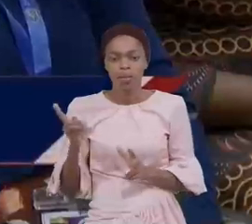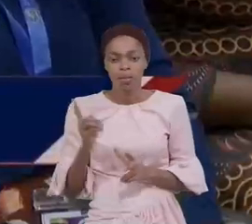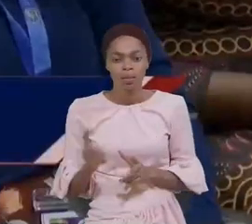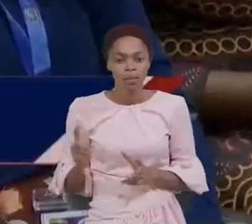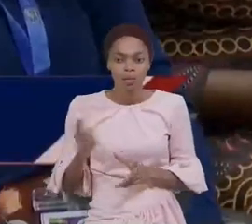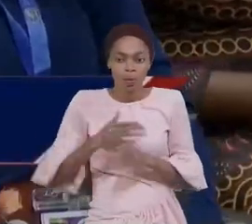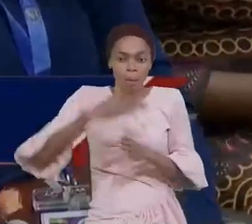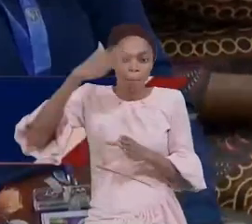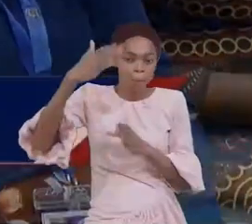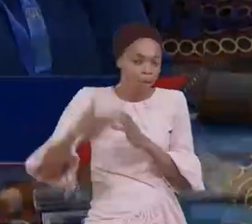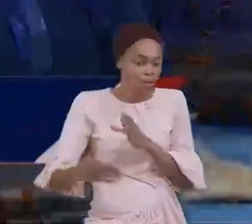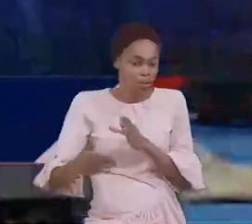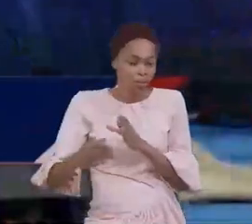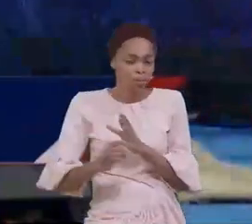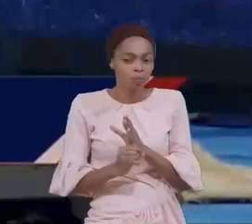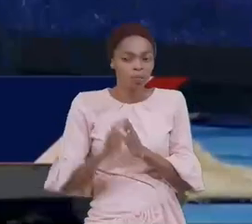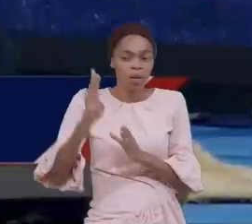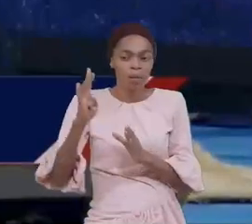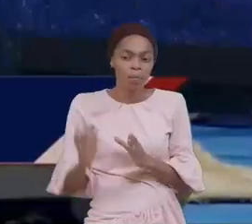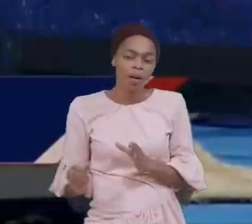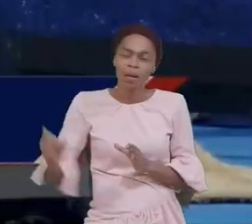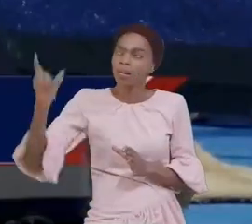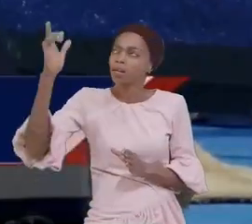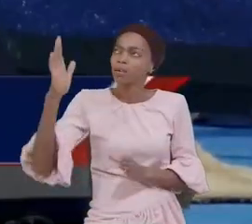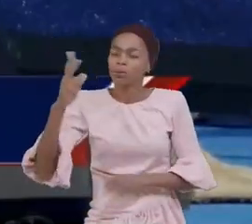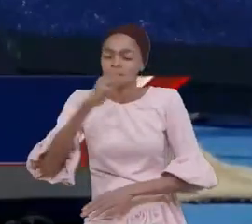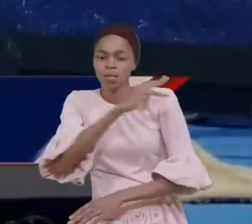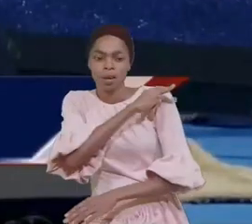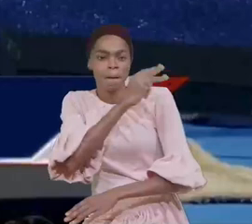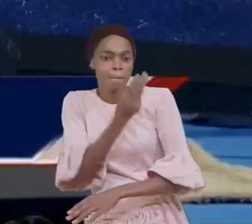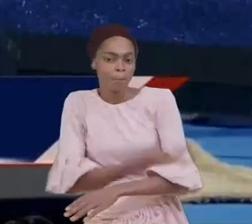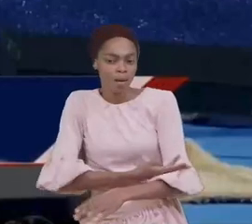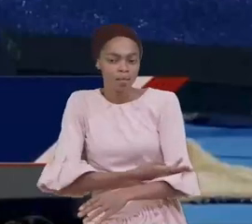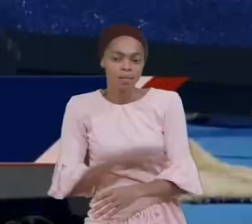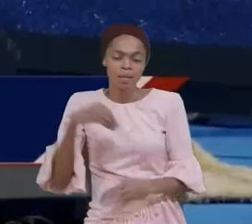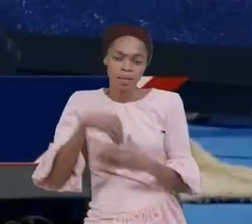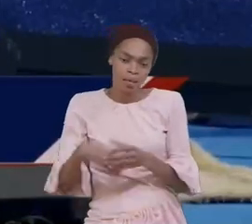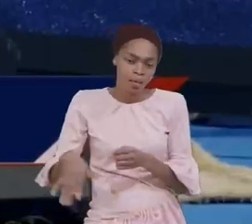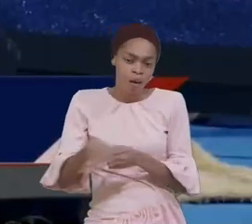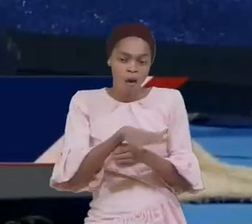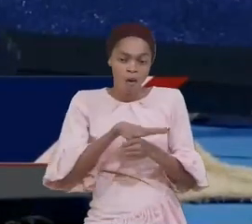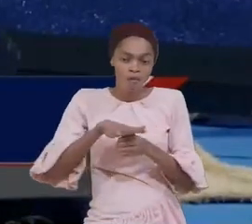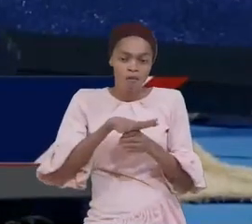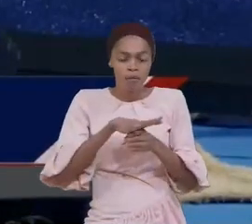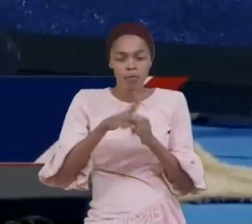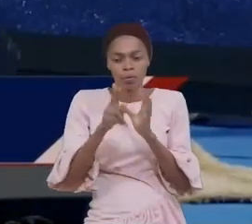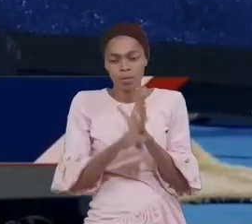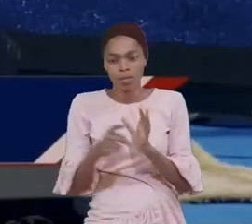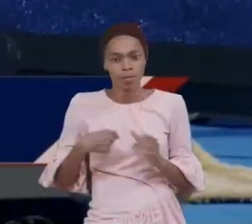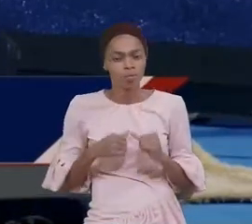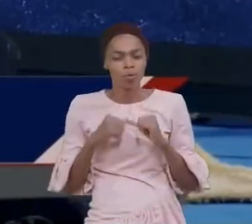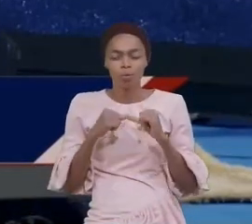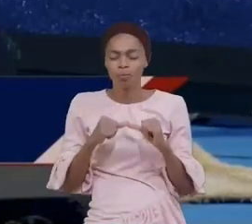l'achèvement par l'Omnipotent en toute plénitude.